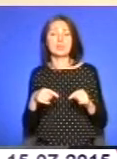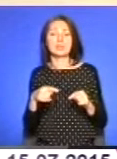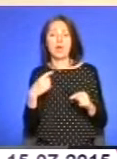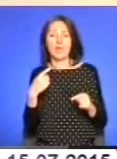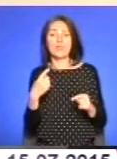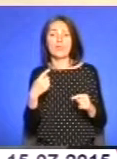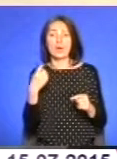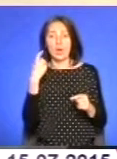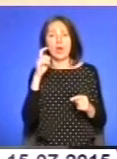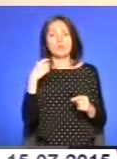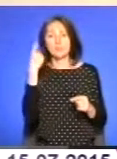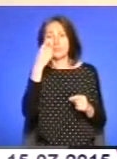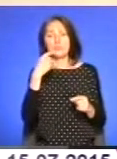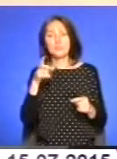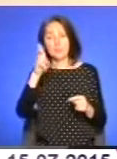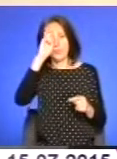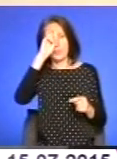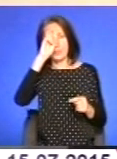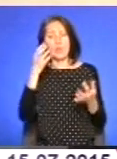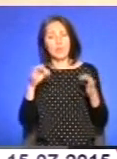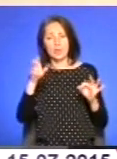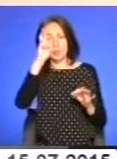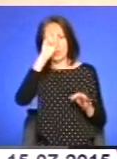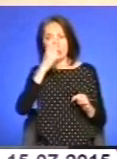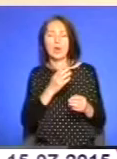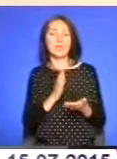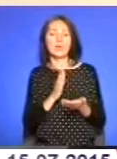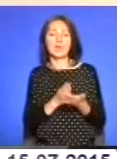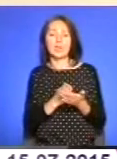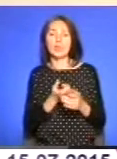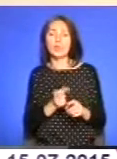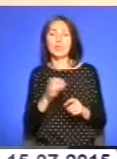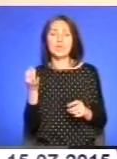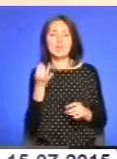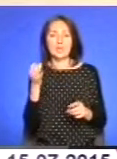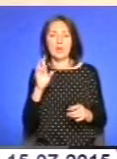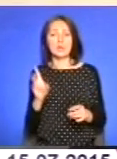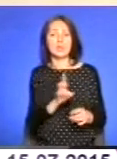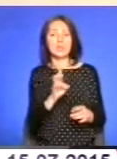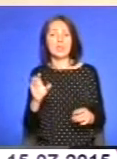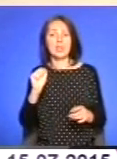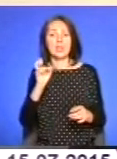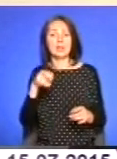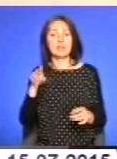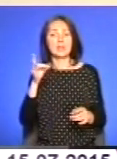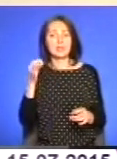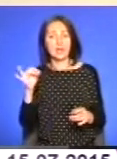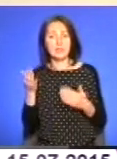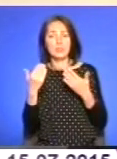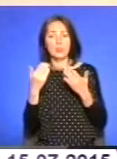державу, вона є дуже цікава, тому що митрополит Андрей спілкувався з